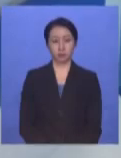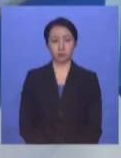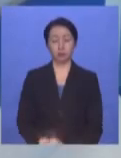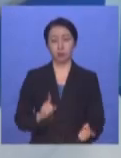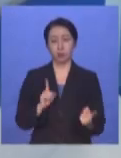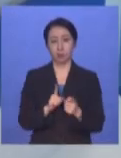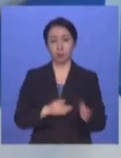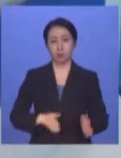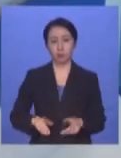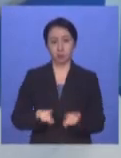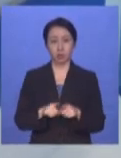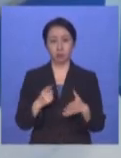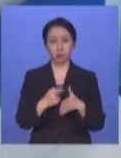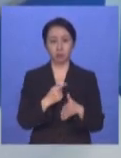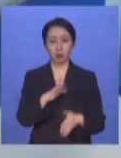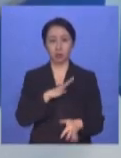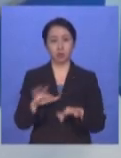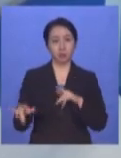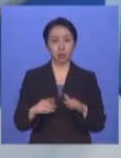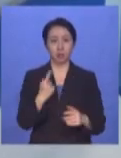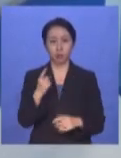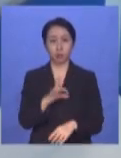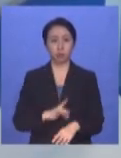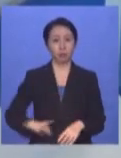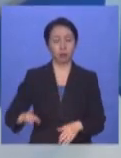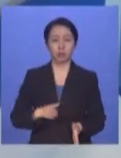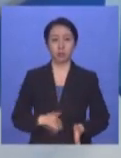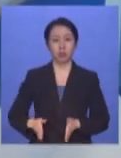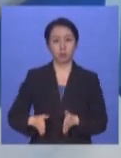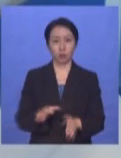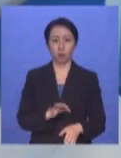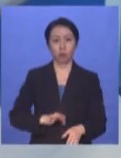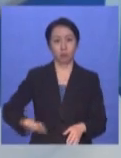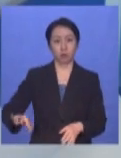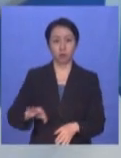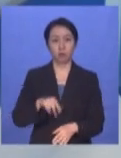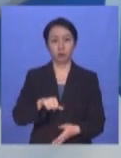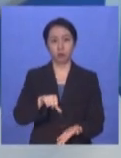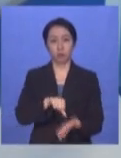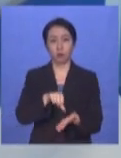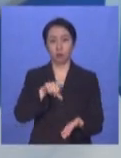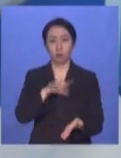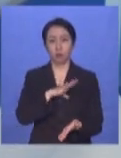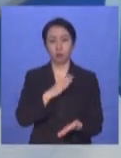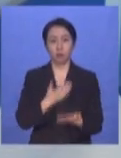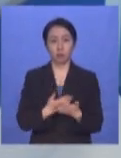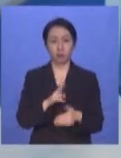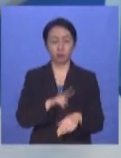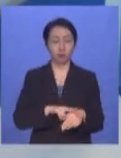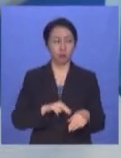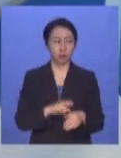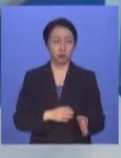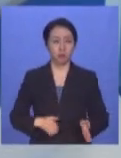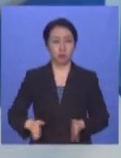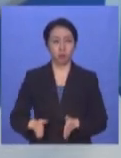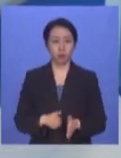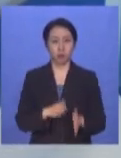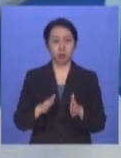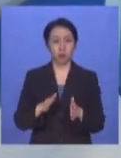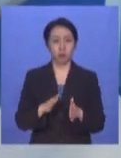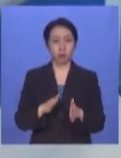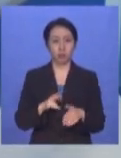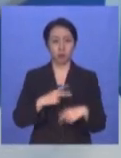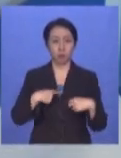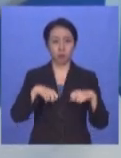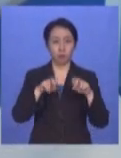Приемная на дороге с таким названием состоялась акция на одной из республиканских дорог области. В ней приняли участие представители